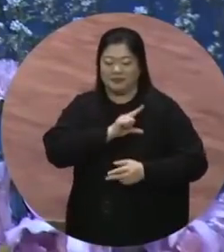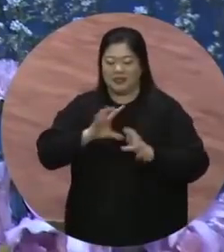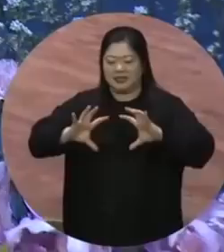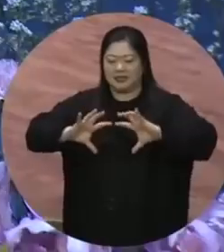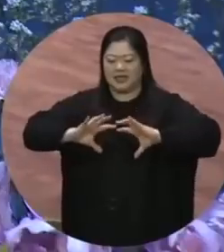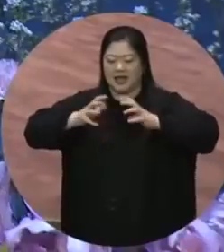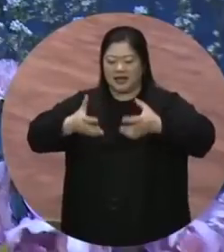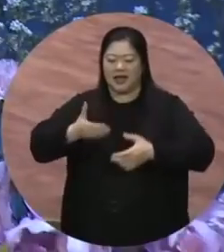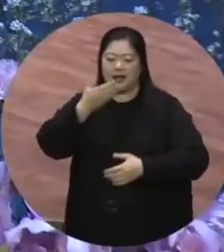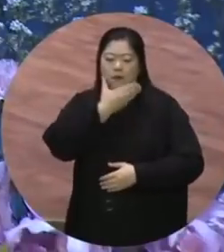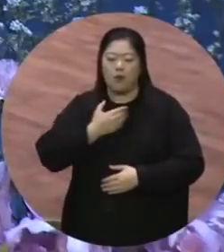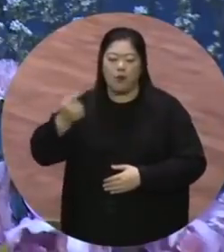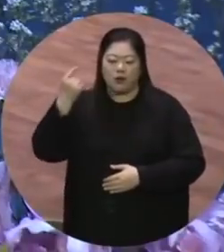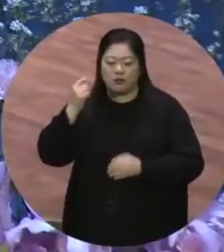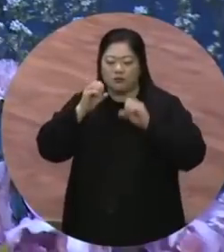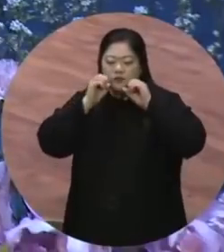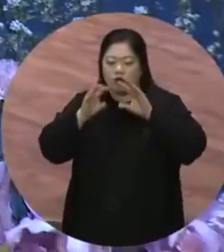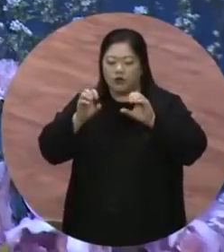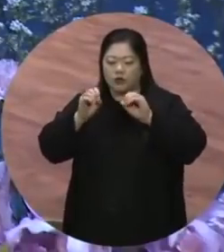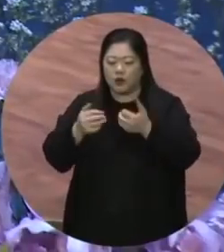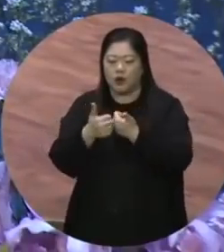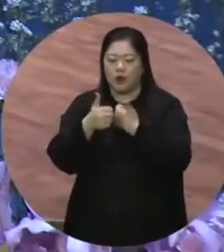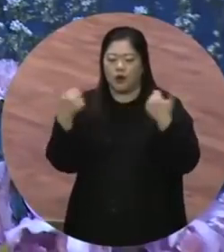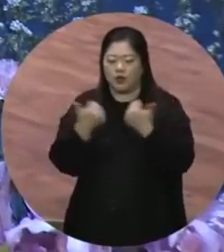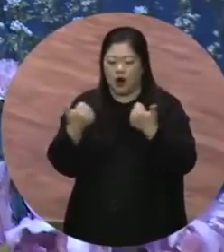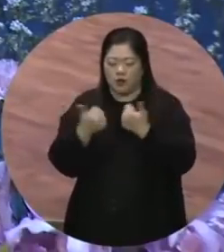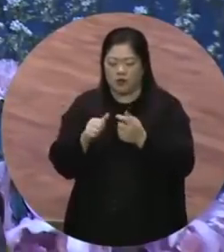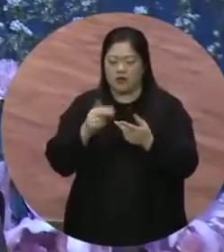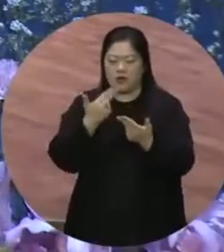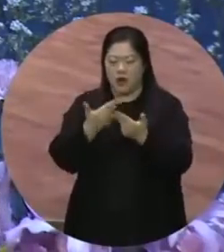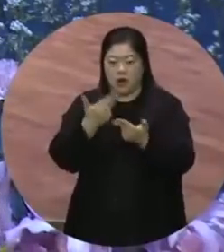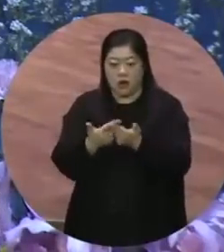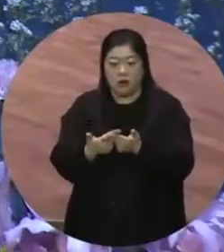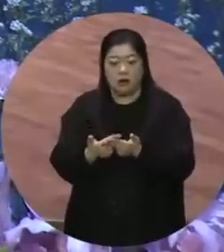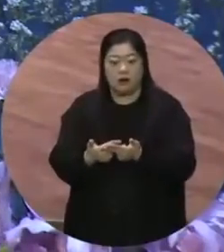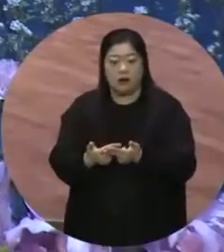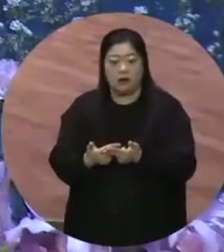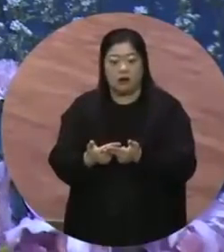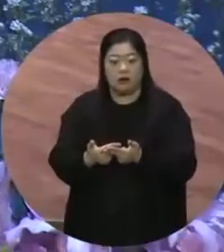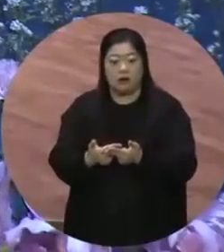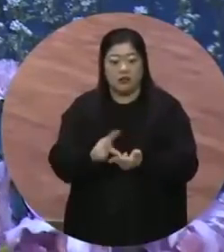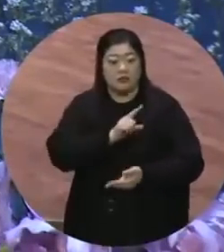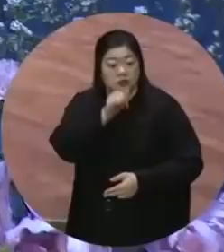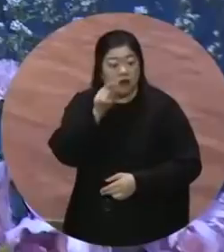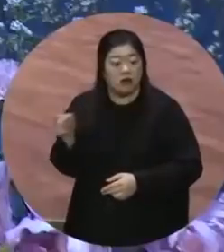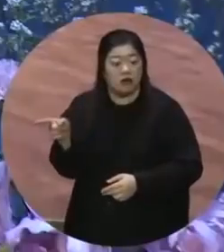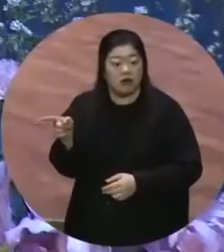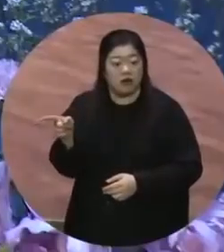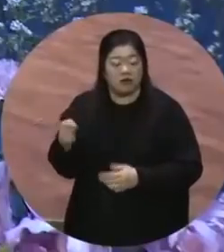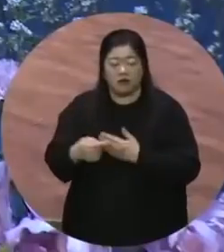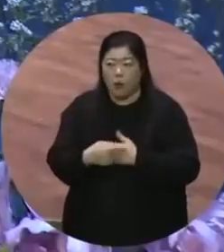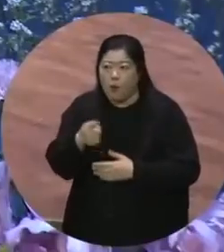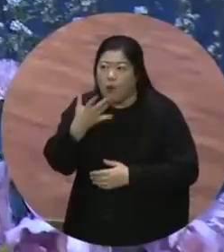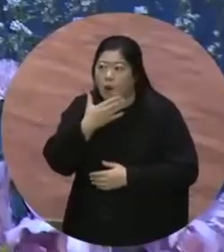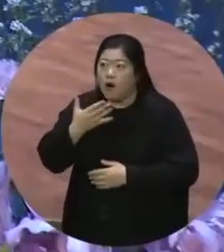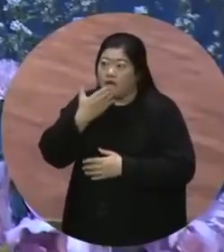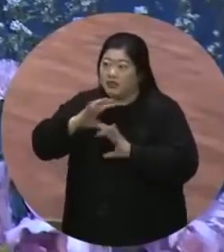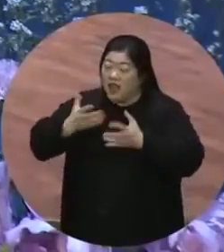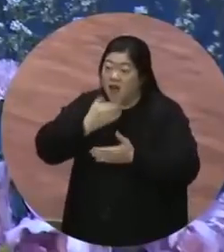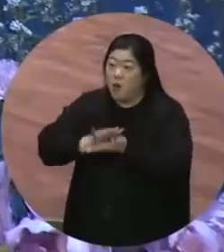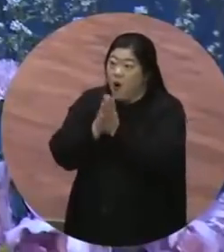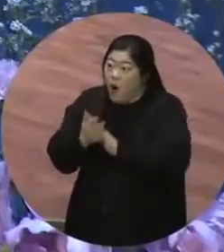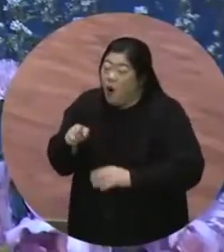들어갔어요. 세계 복음 선교 회비회라는 이름을 달고 있습니다. 하나님의 교회, 세계 복음 선교